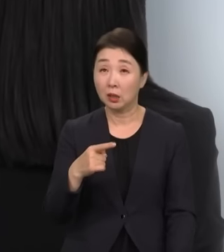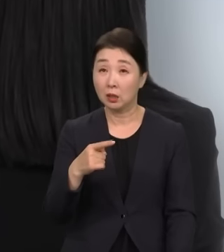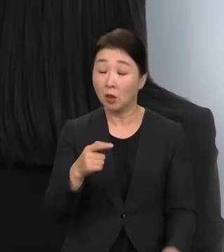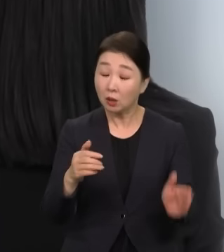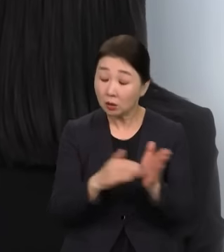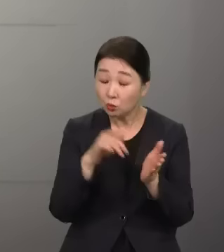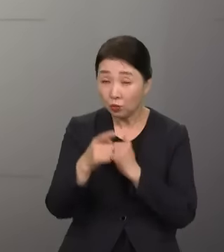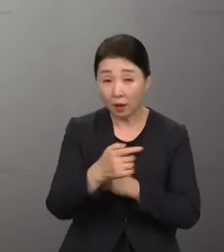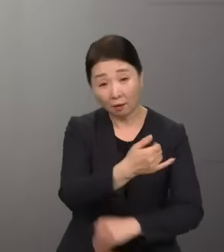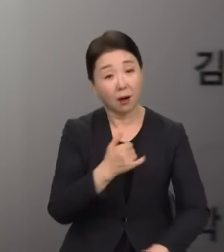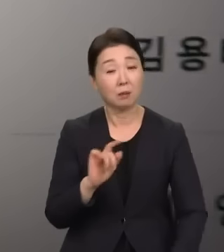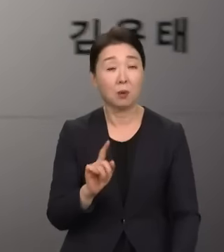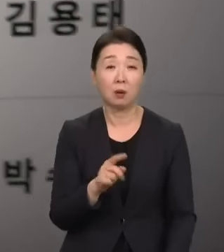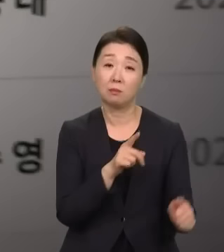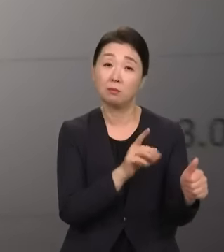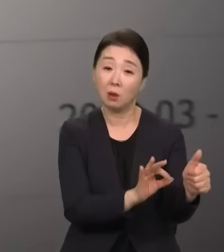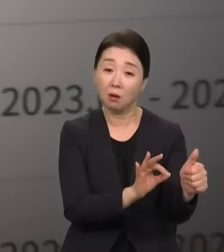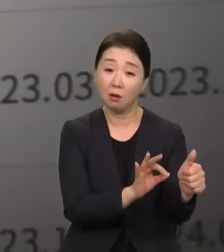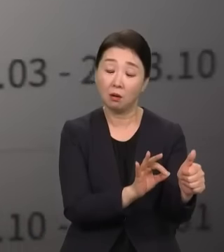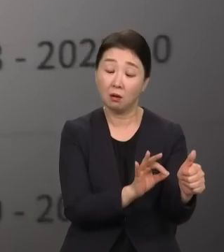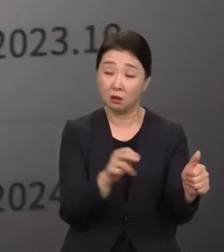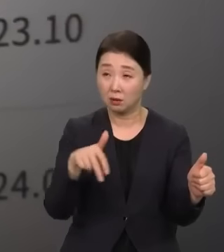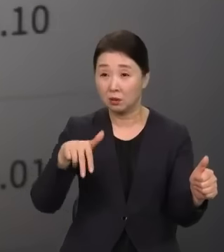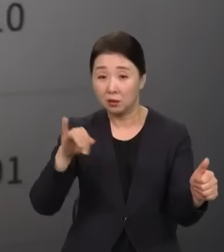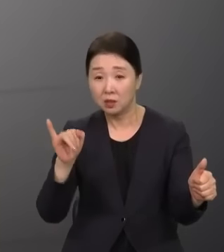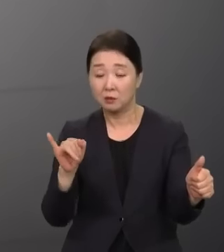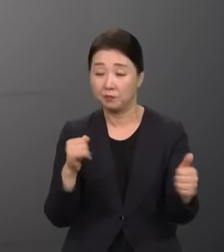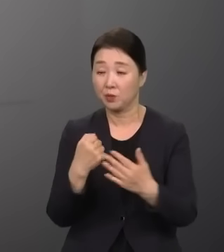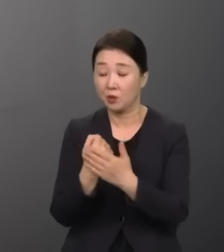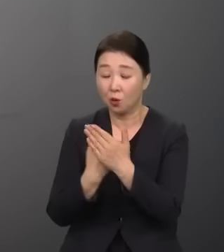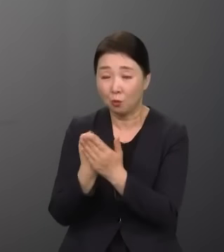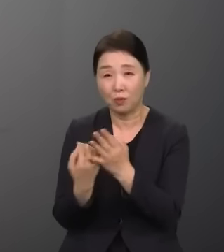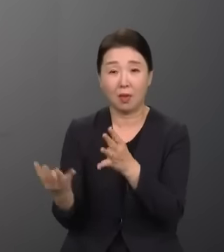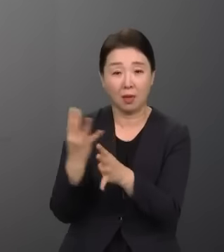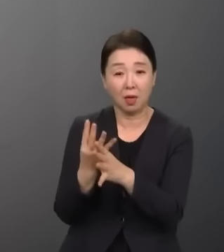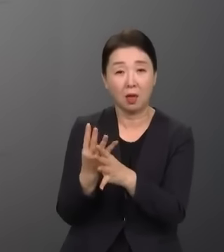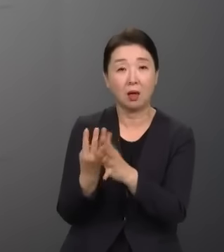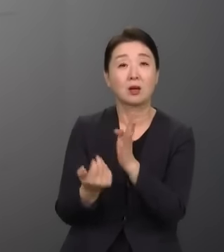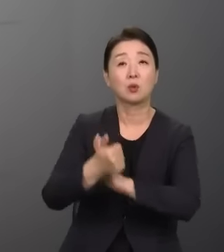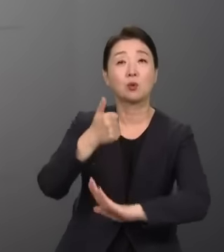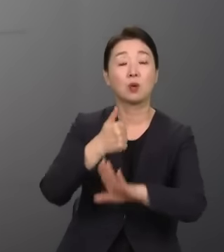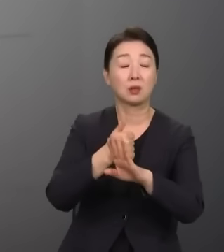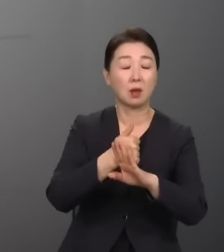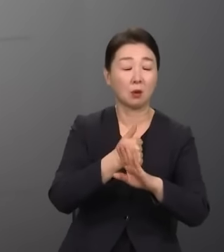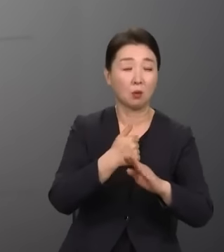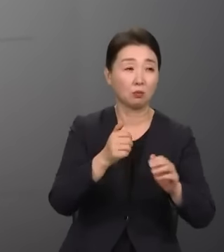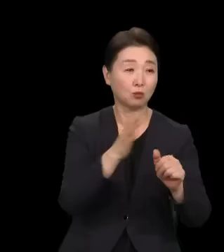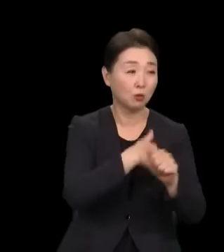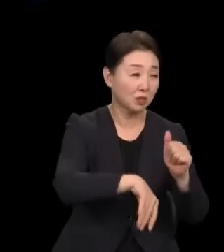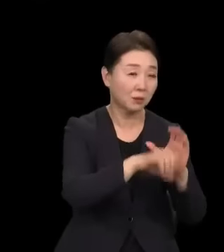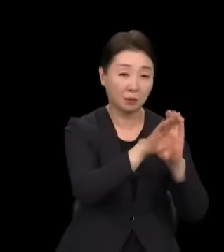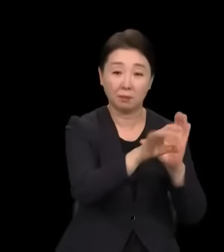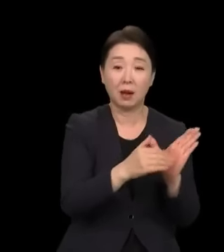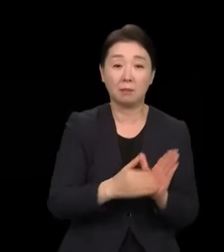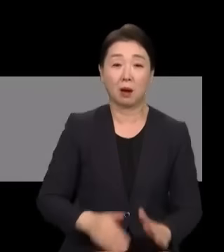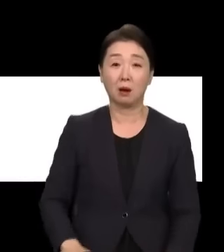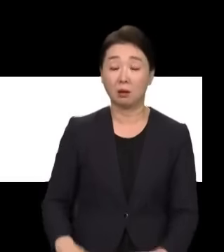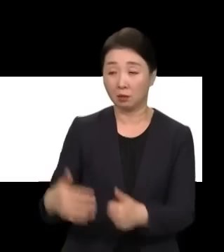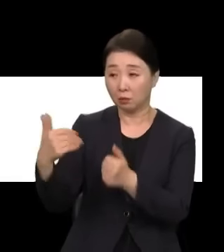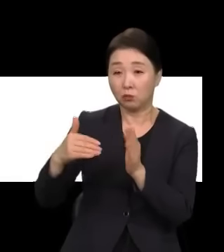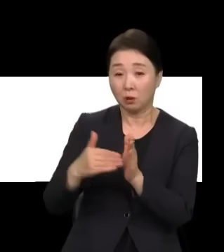건지. 명 씨는 이런 지원장이 자신 덕에 연임에 성공했다고 주변에 말해왔던 걸로 알려졌습니다. 부탁을